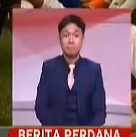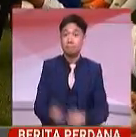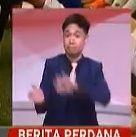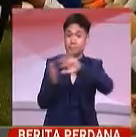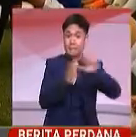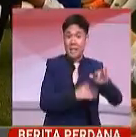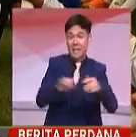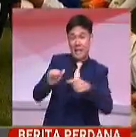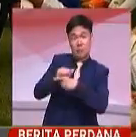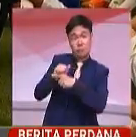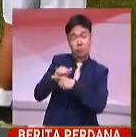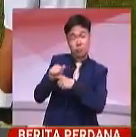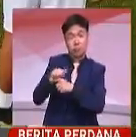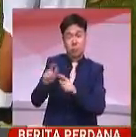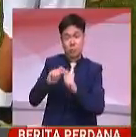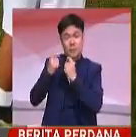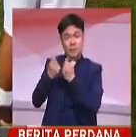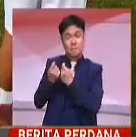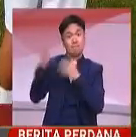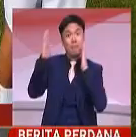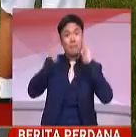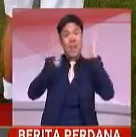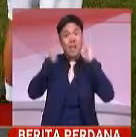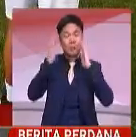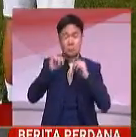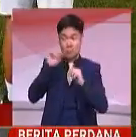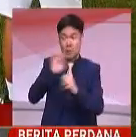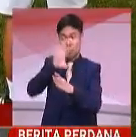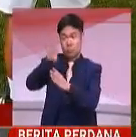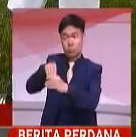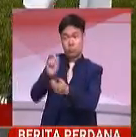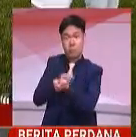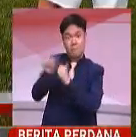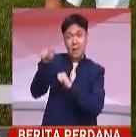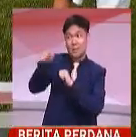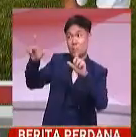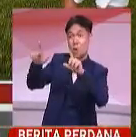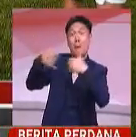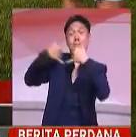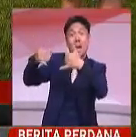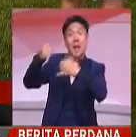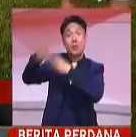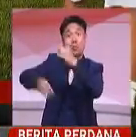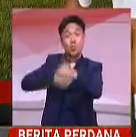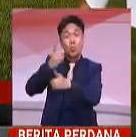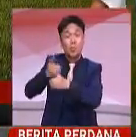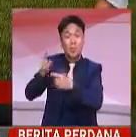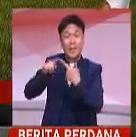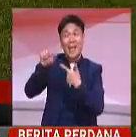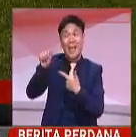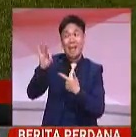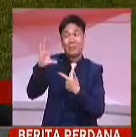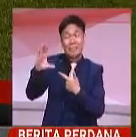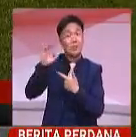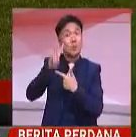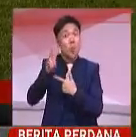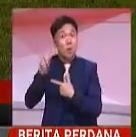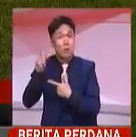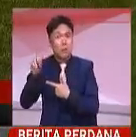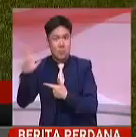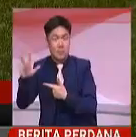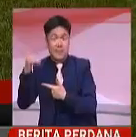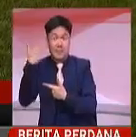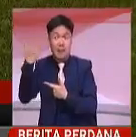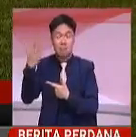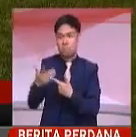Sementara itu, latihan skuad kebangsaan bagi persediaan kempen kelayakan Piala Dunia 2022, Piala Asia 2023